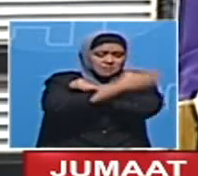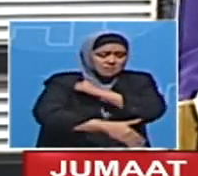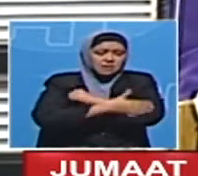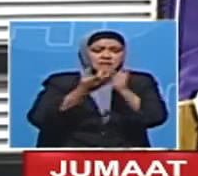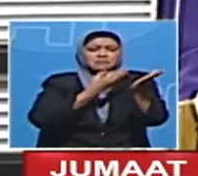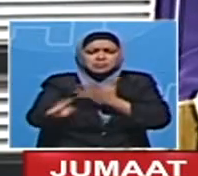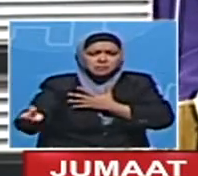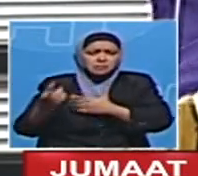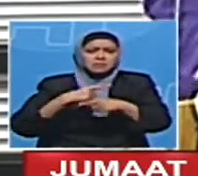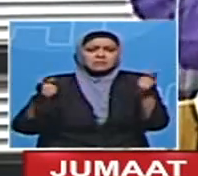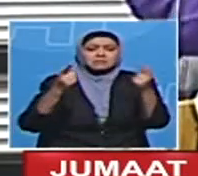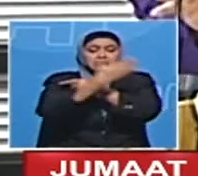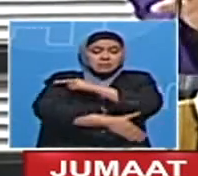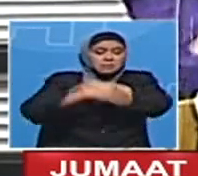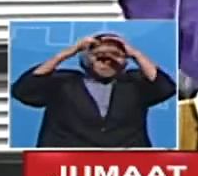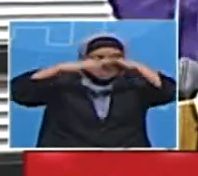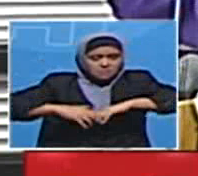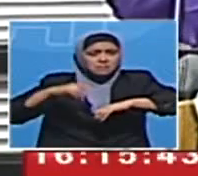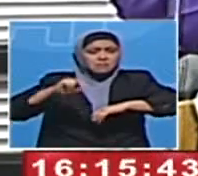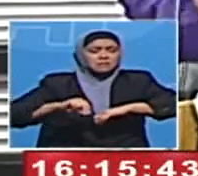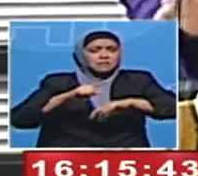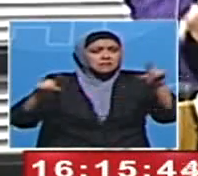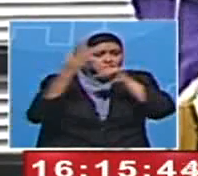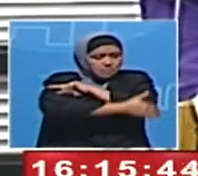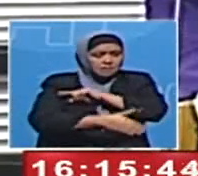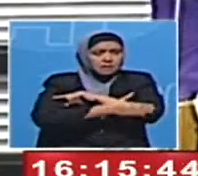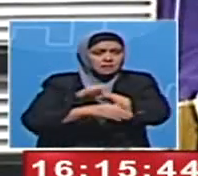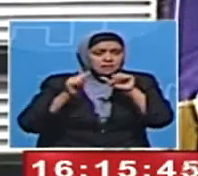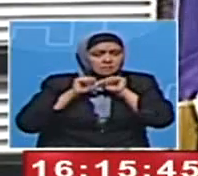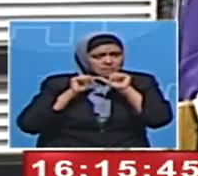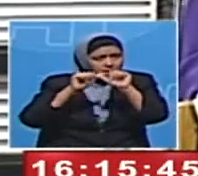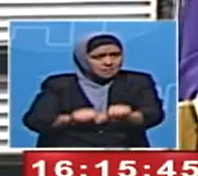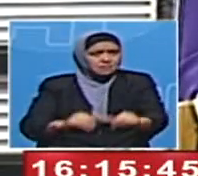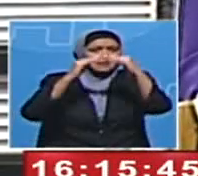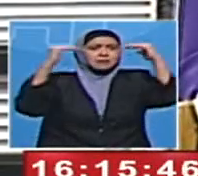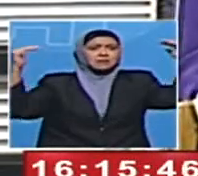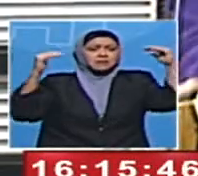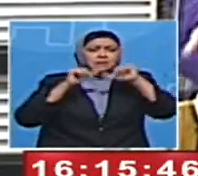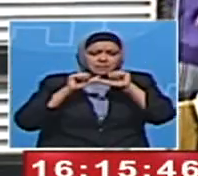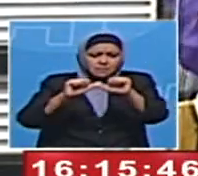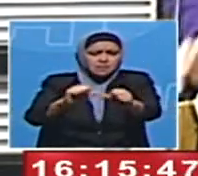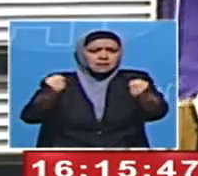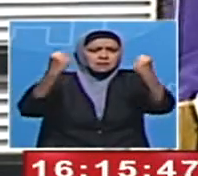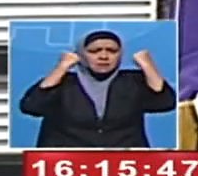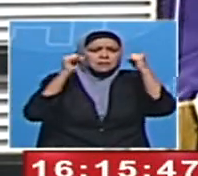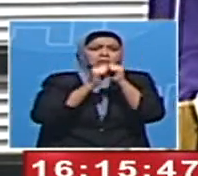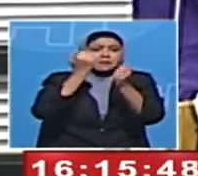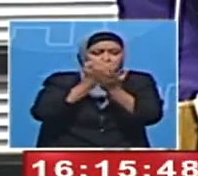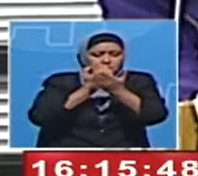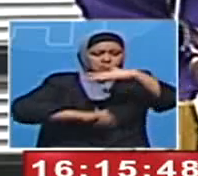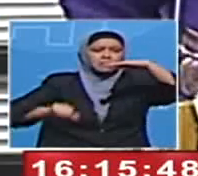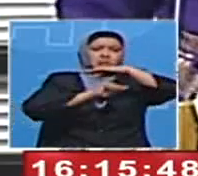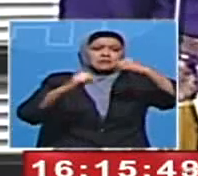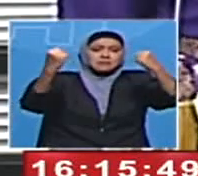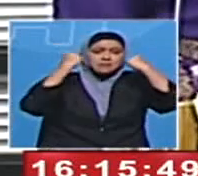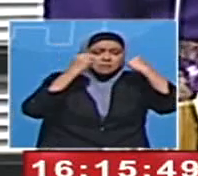bankrup sebaliknya kita masih stabil masih Kukuh dengan eekonomic fundamental dan terus berdaya